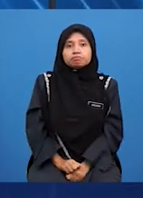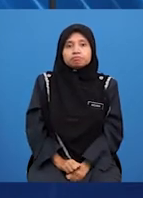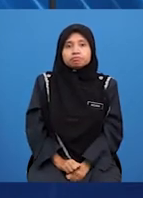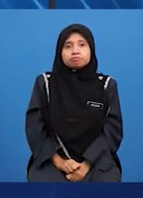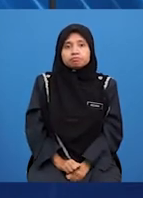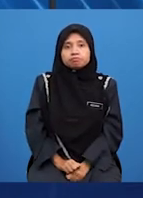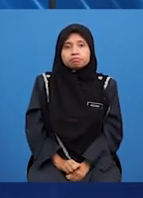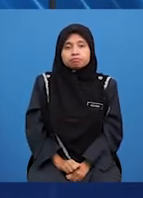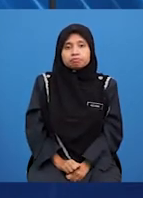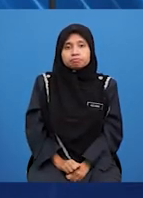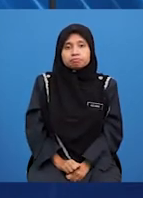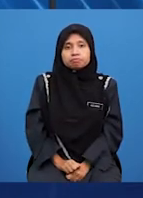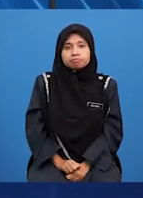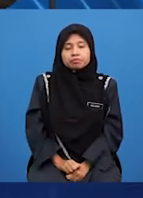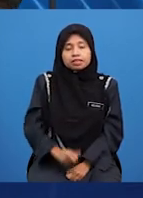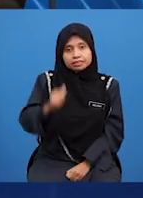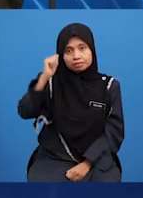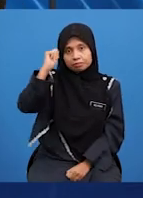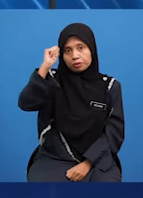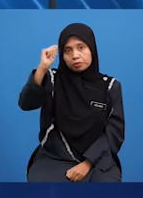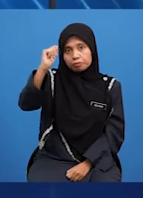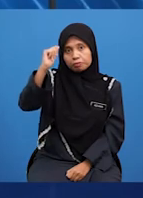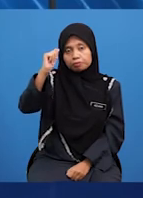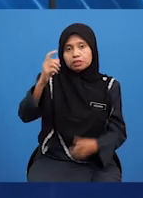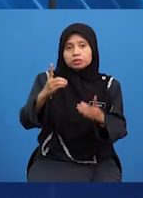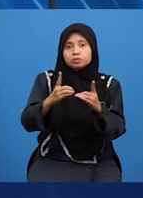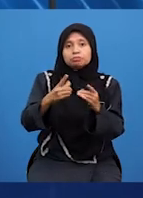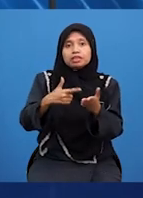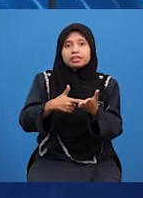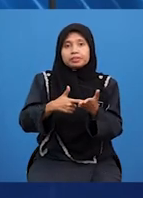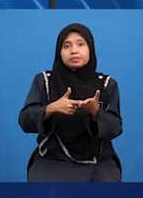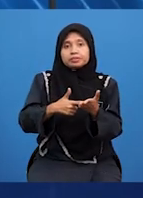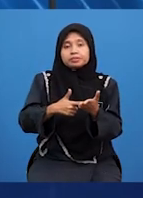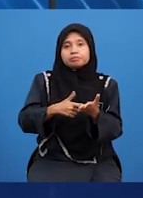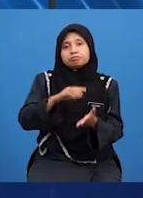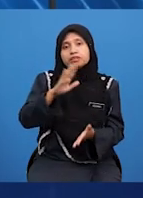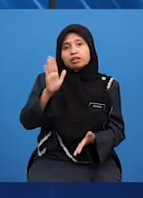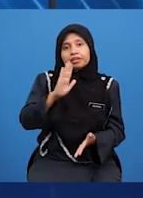SV. Jadi jumpa lagi di lain masa. Assalamualaikum. Jumpa lagi. Bye.